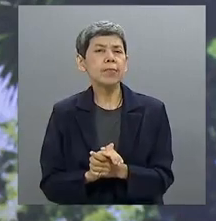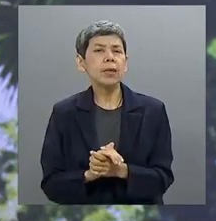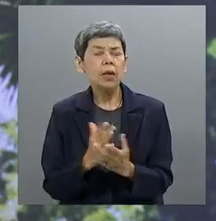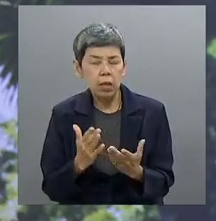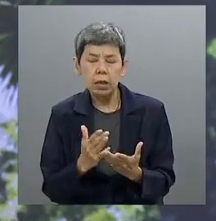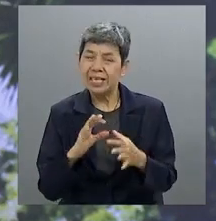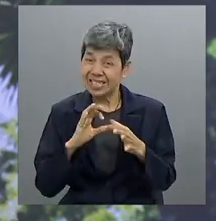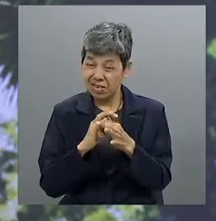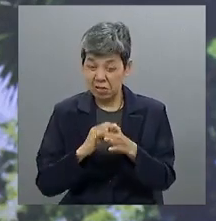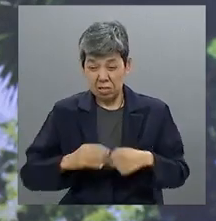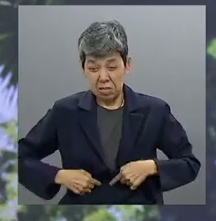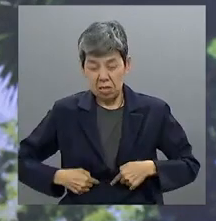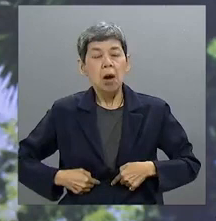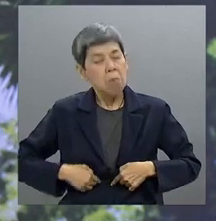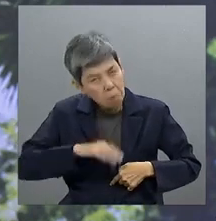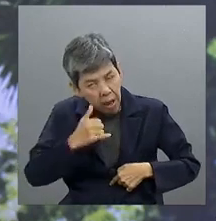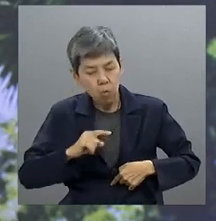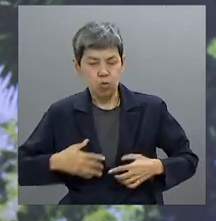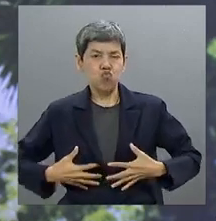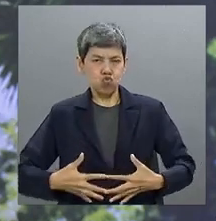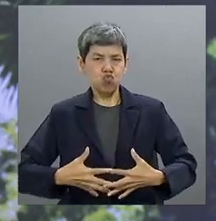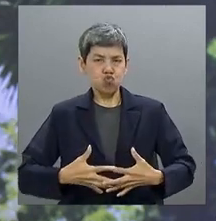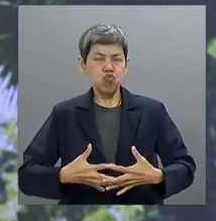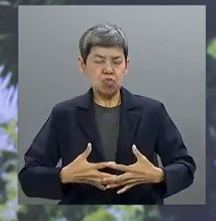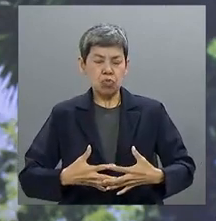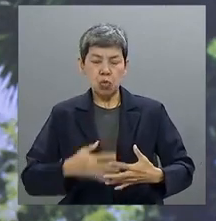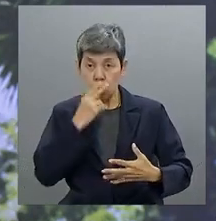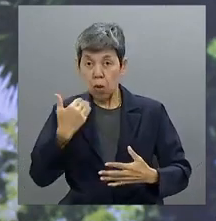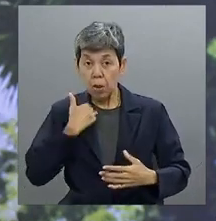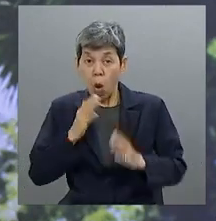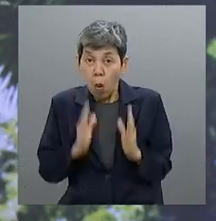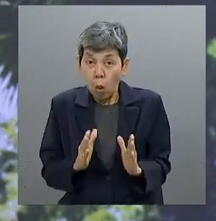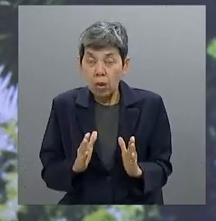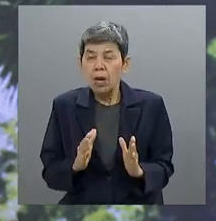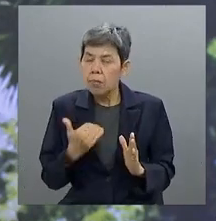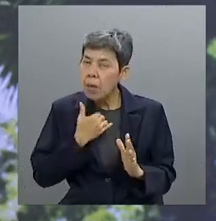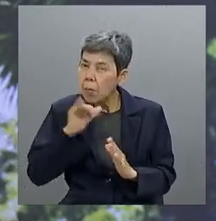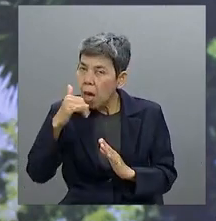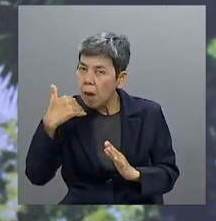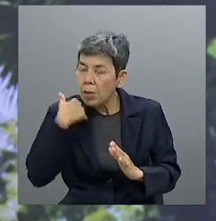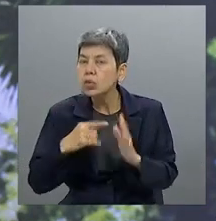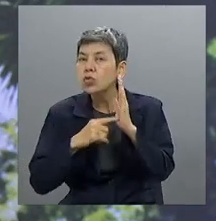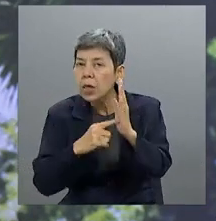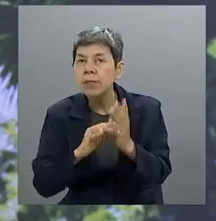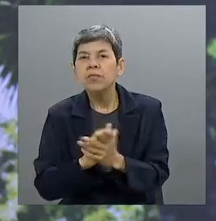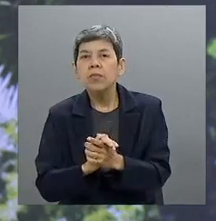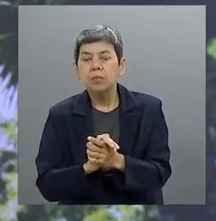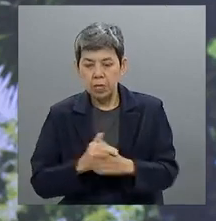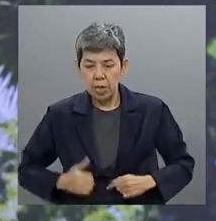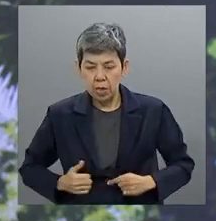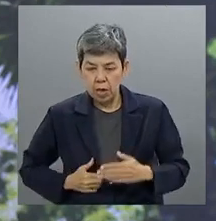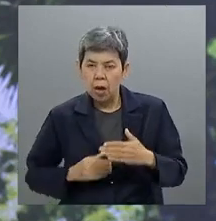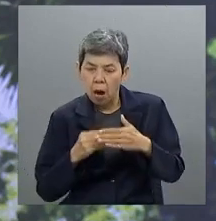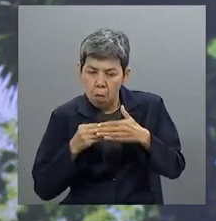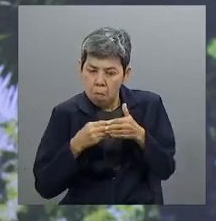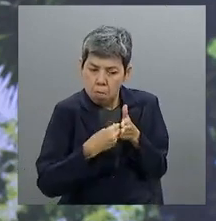เนี่ยมีได้ในทุกสตรีตั้งครรภ์แต่ว่าอาจจะเยอะหน่อยในกรณีคนที่มีปัจจัยบางอย่างเช่นมีผังผืดในช่องท้องเยอะกลุ่มนี้จะเ